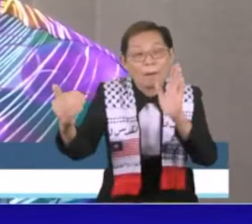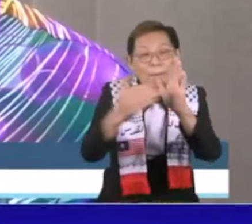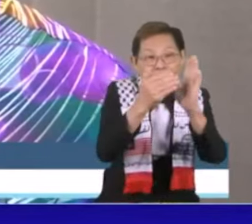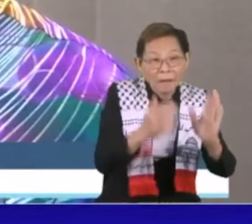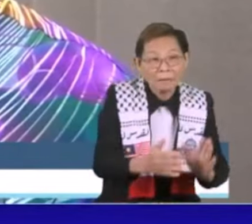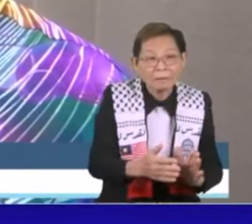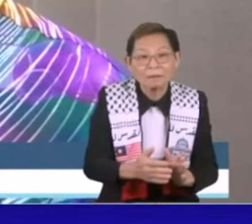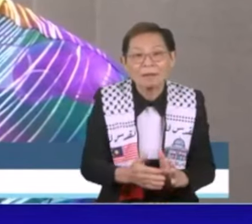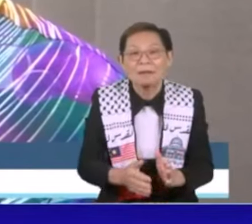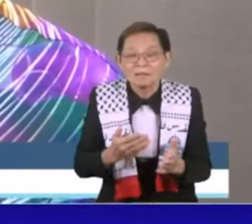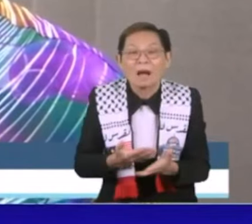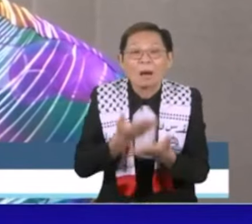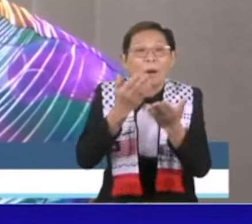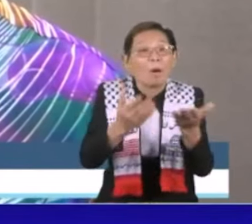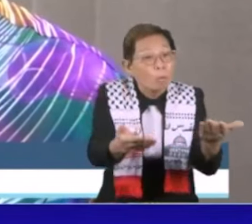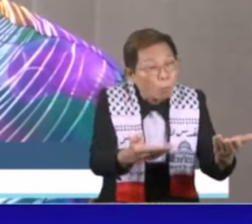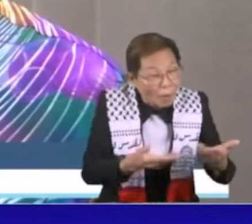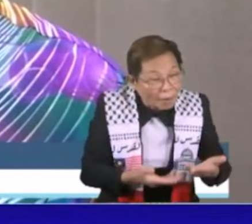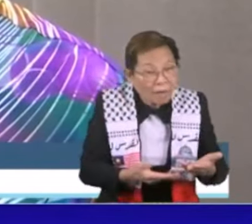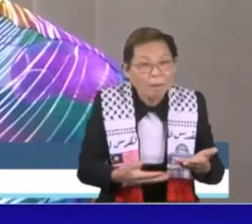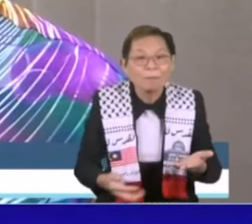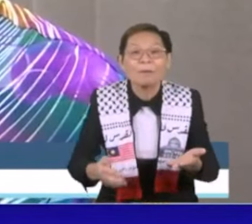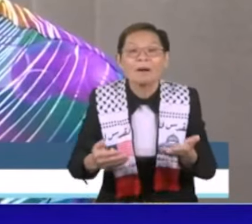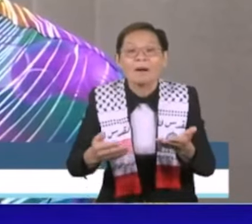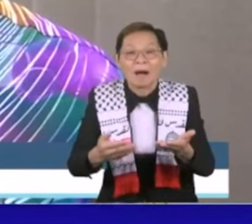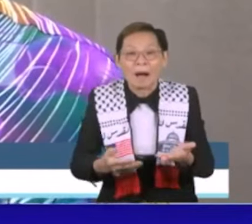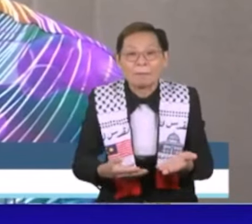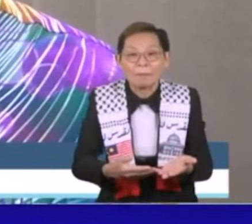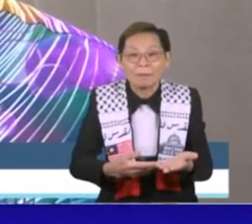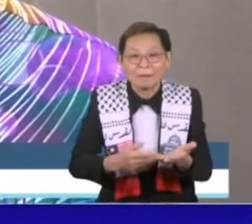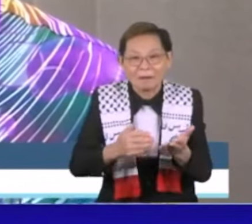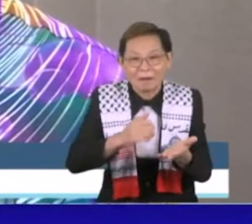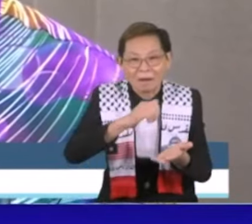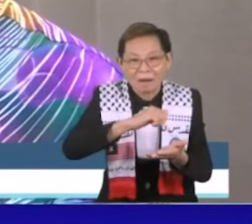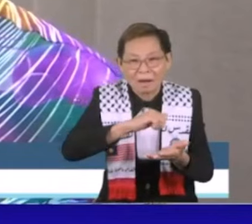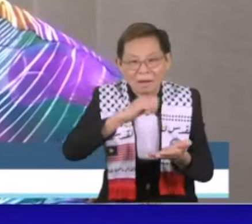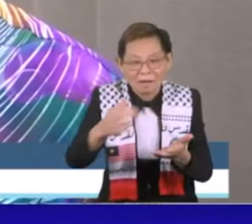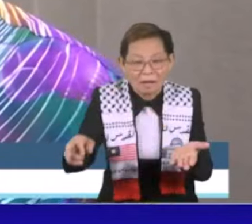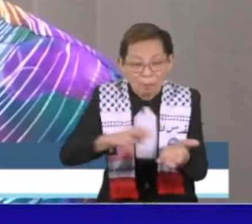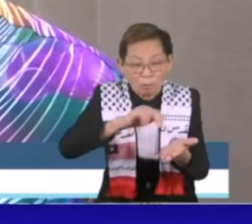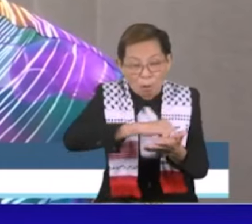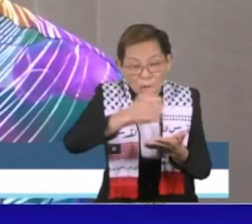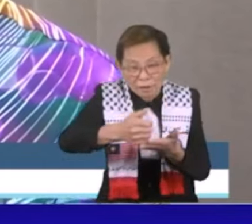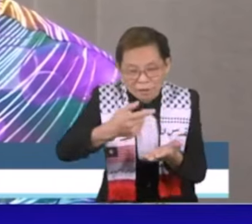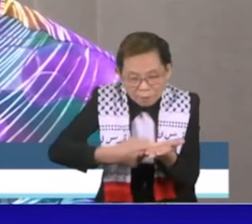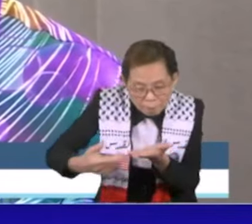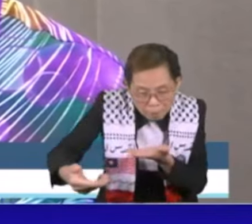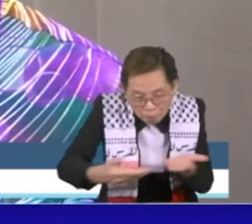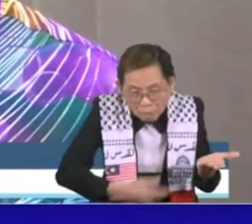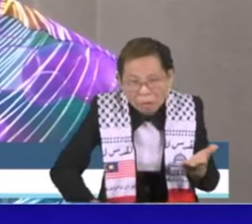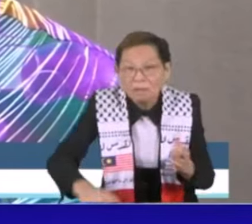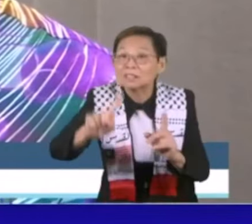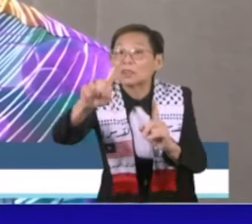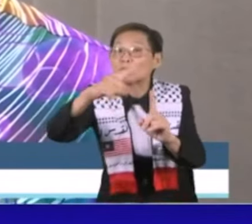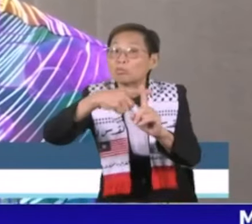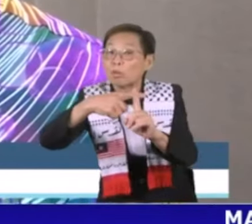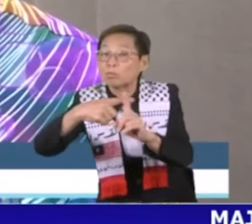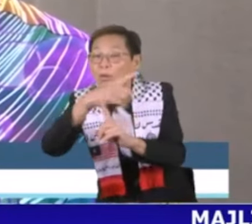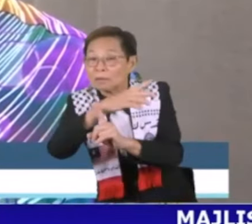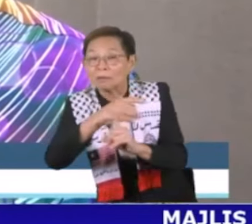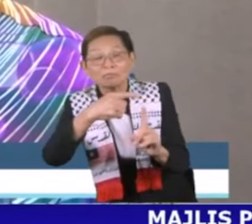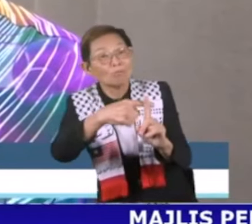Ketua Audit Negara ini dibahaskan dalam parlimen. Ini satu, saya rasa, daya usaha yang positif dan akan